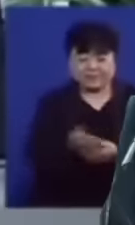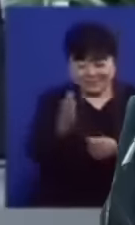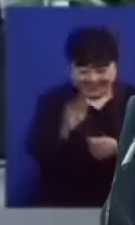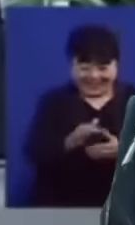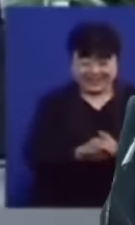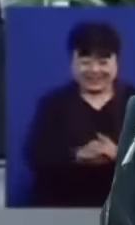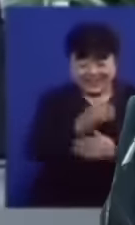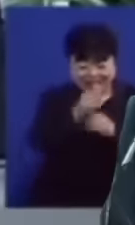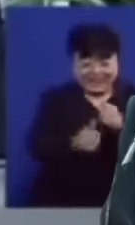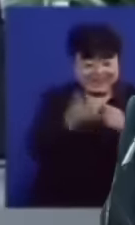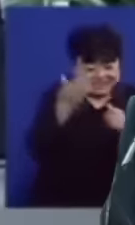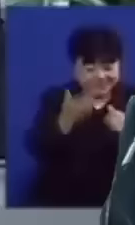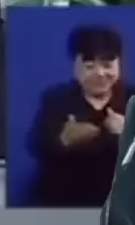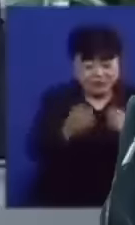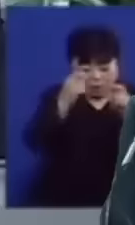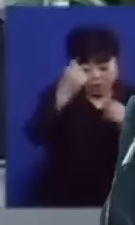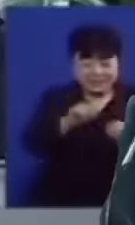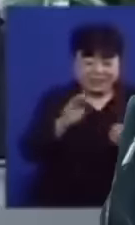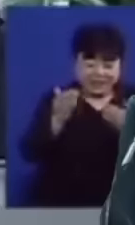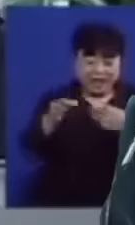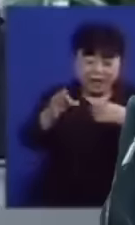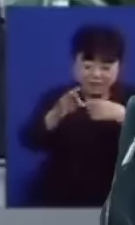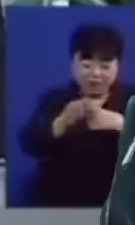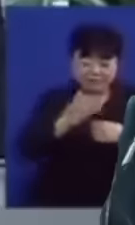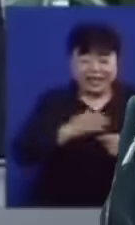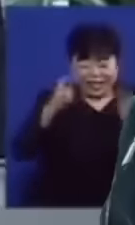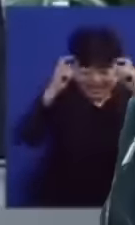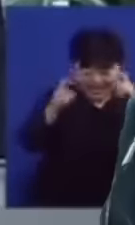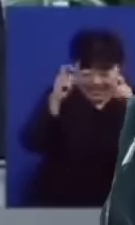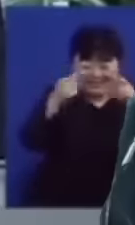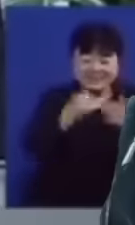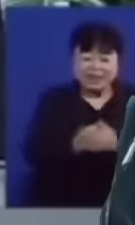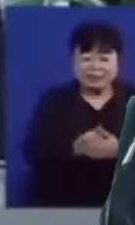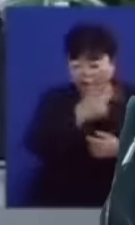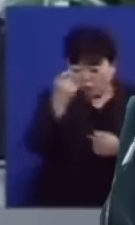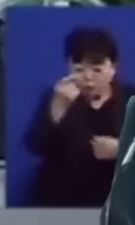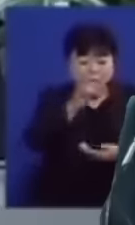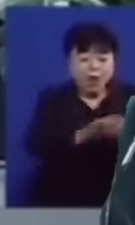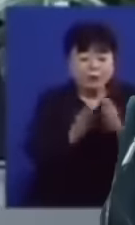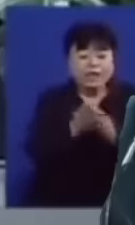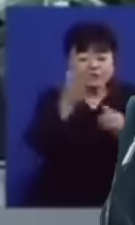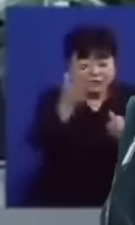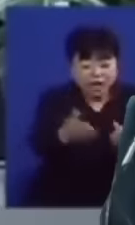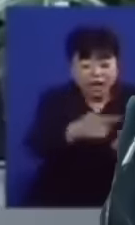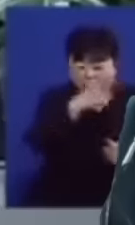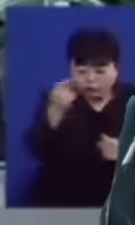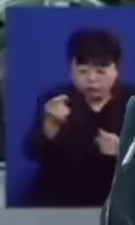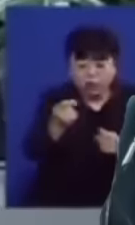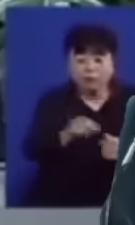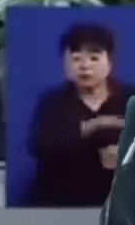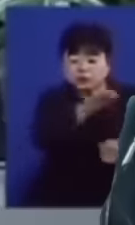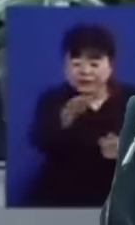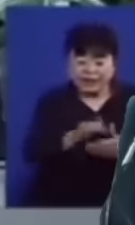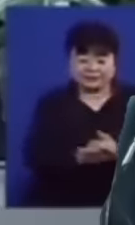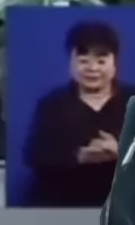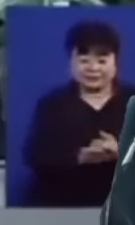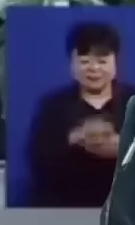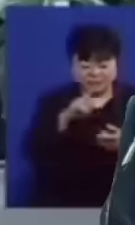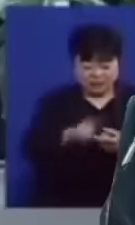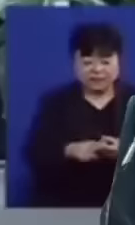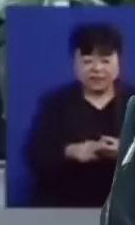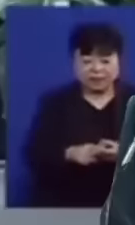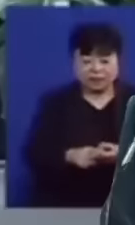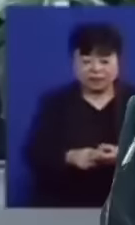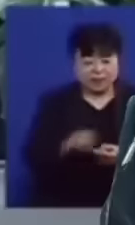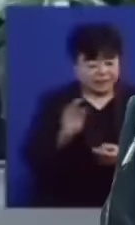그런데 하나님이 내 목자가 되면 내가 양이니까 부족함이 없게 하겠다. 그러므로 부족함을 우리가 그대로